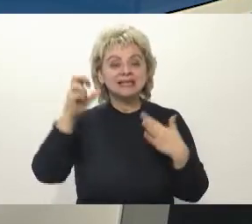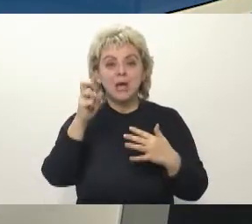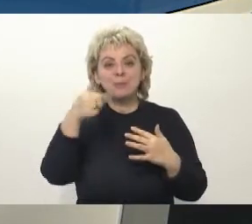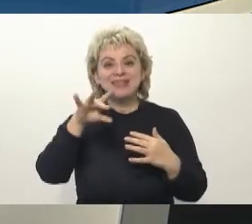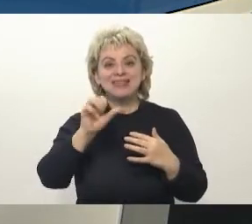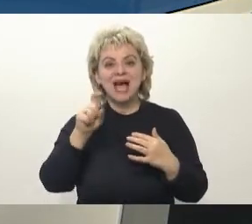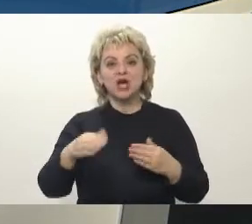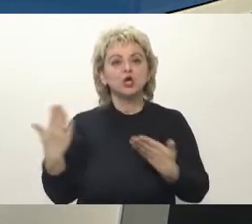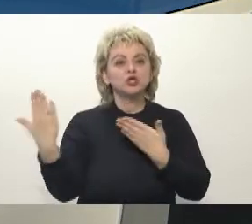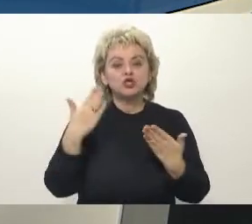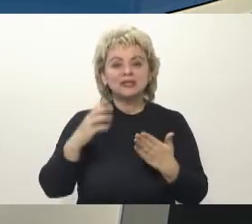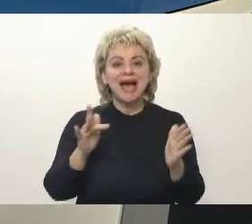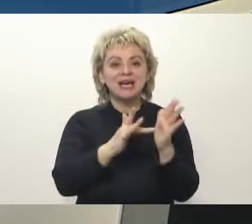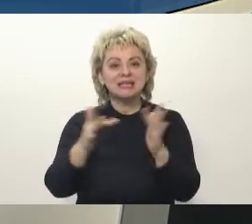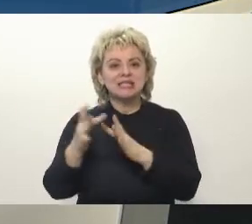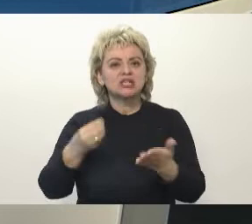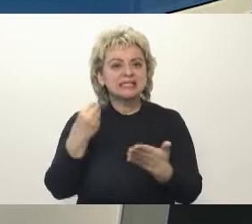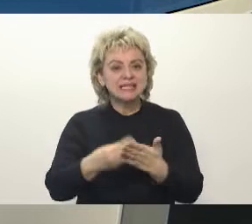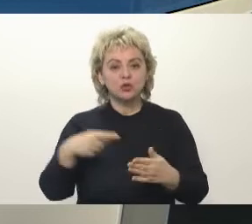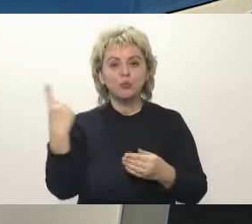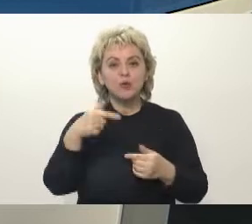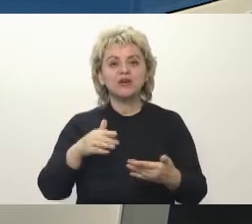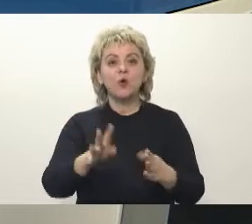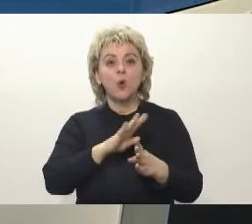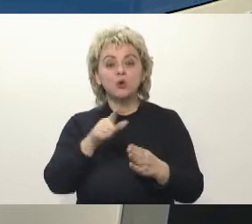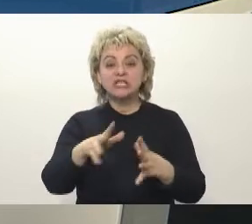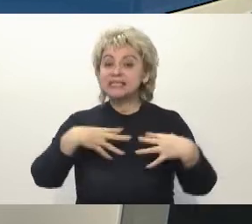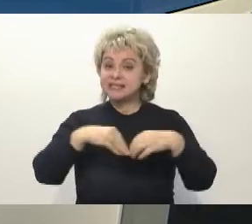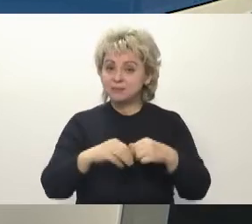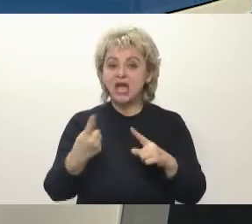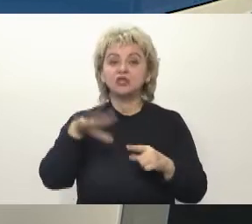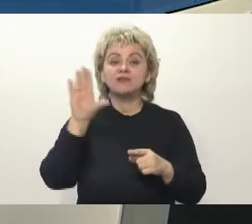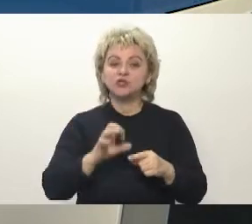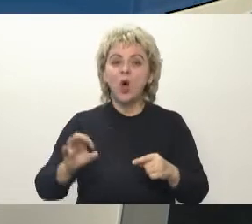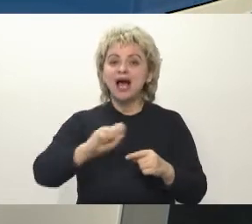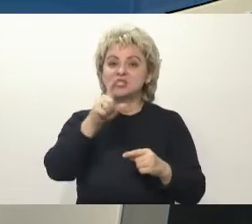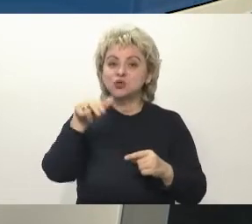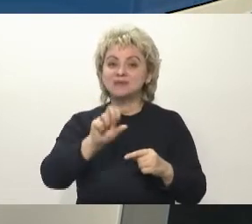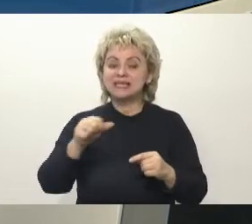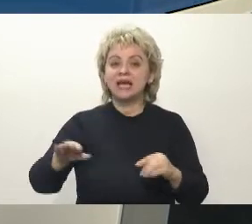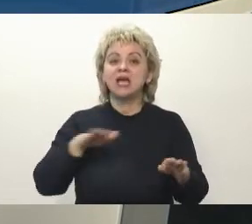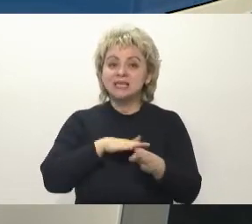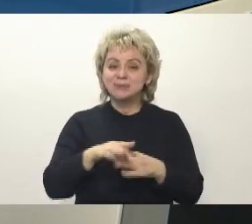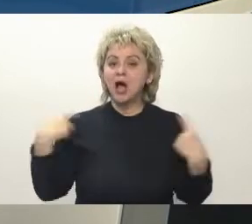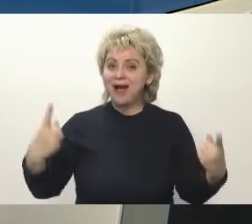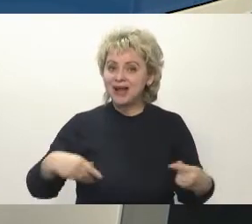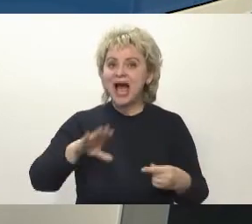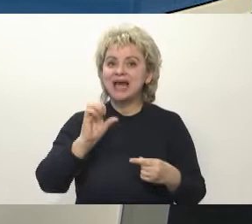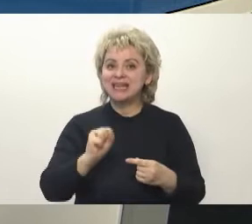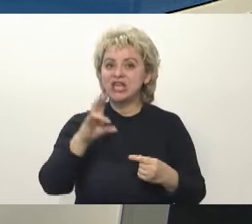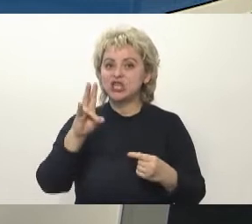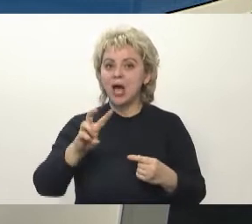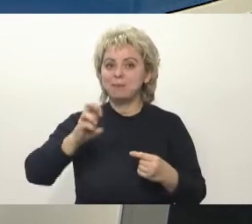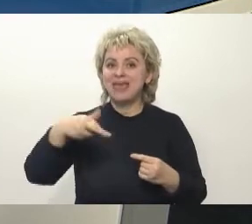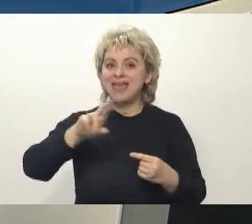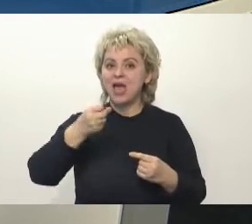Летают на битах, читая о христианских ценностях, в первую очередь семейных. Это все об азовских рэперах, колясочниках Андрея и